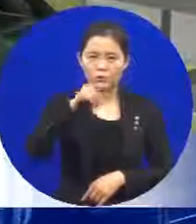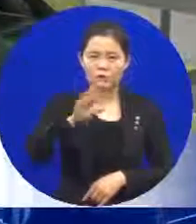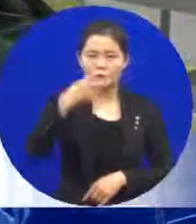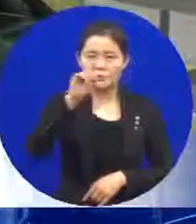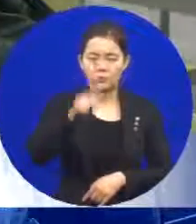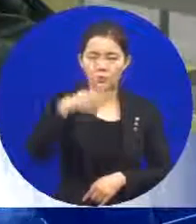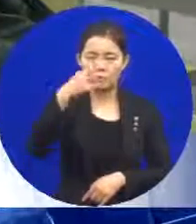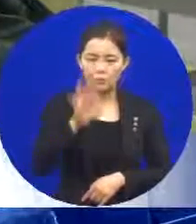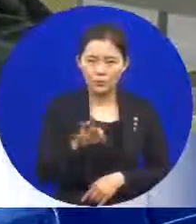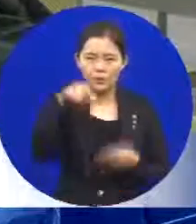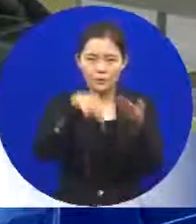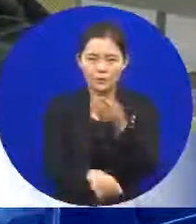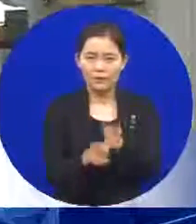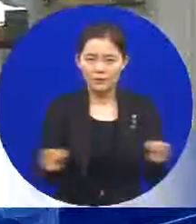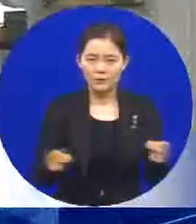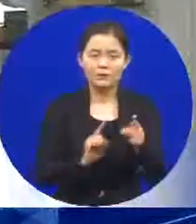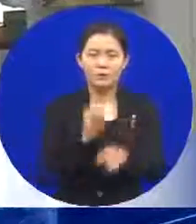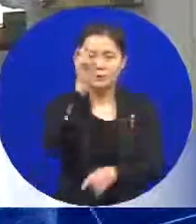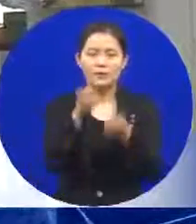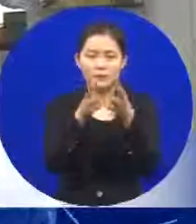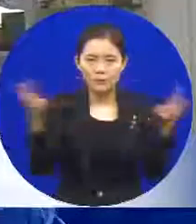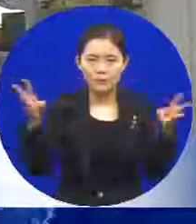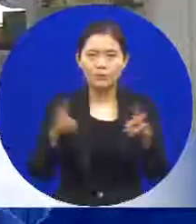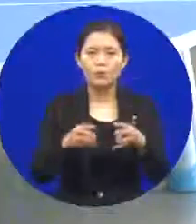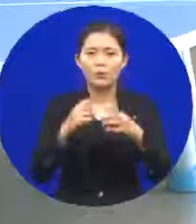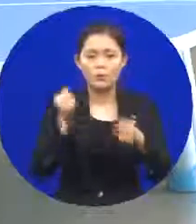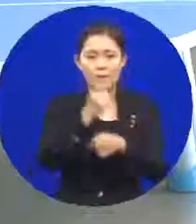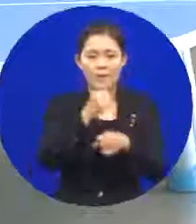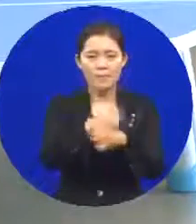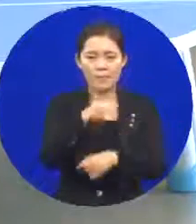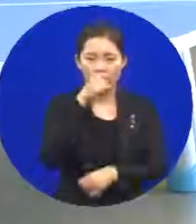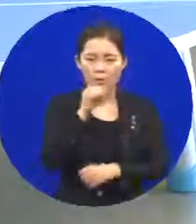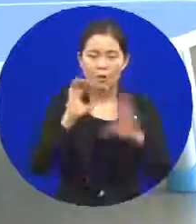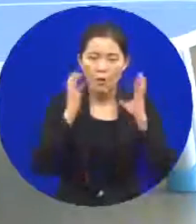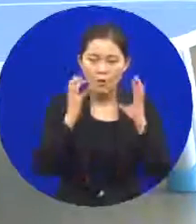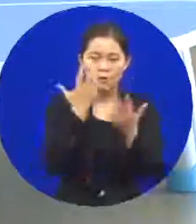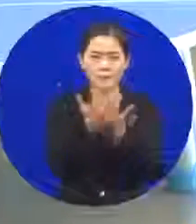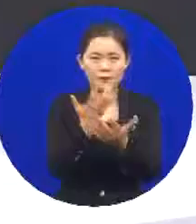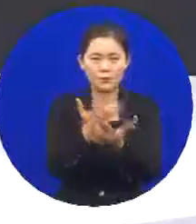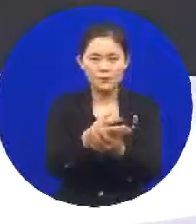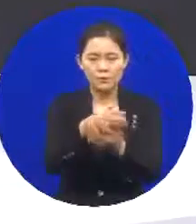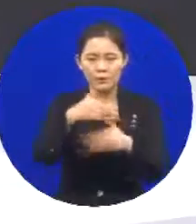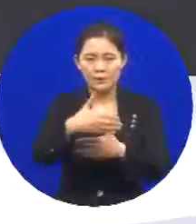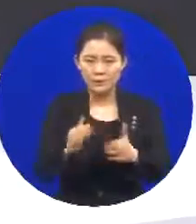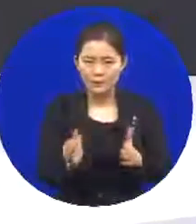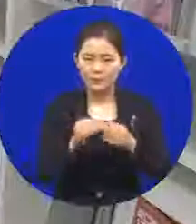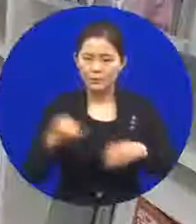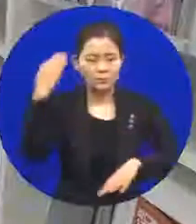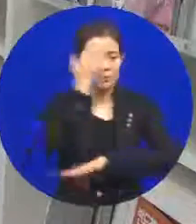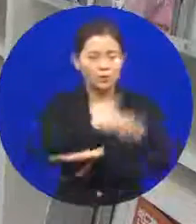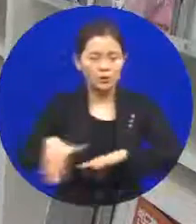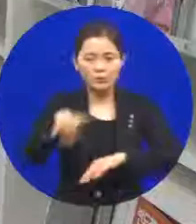내에 연면적 1980제곱미터, 지하 1층, 지상 3층 규모로 조성됐으며 어린이 자료실과 종합자료실,